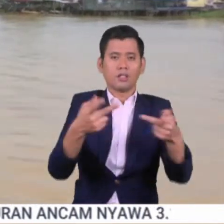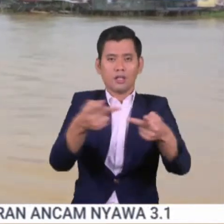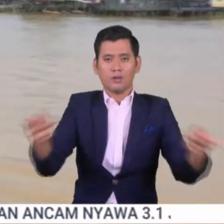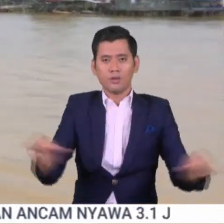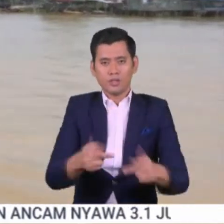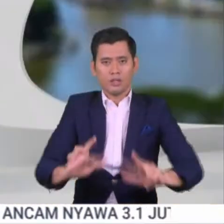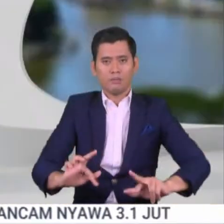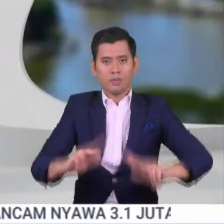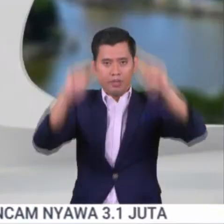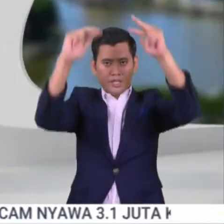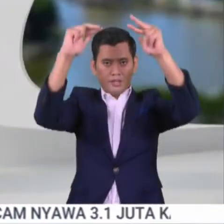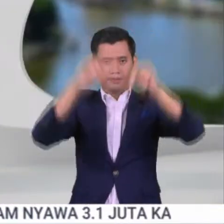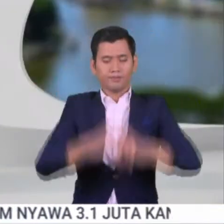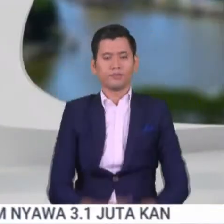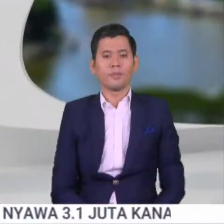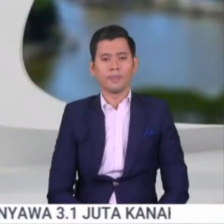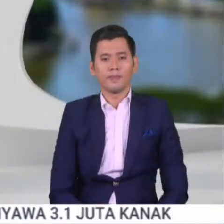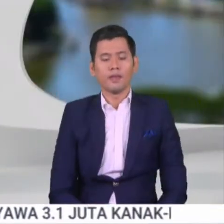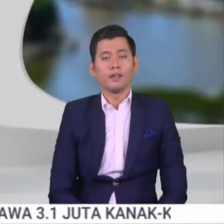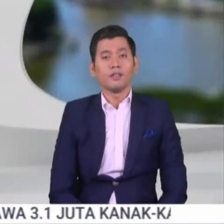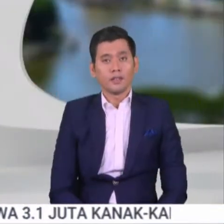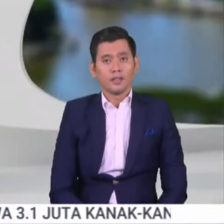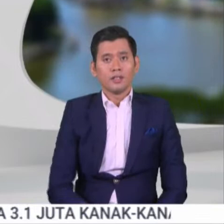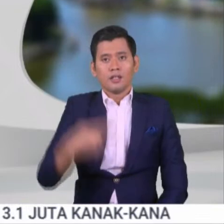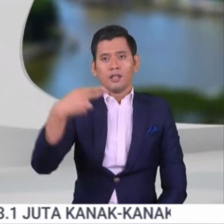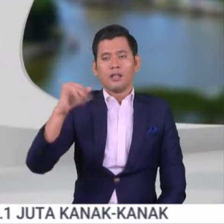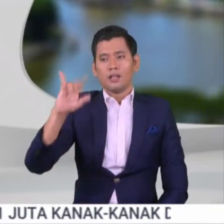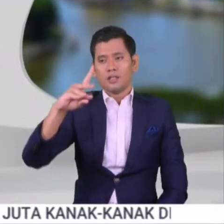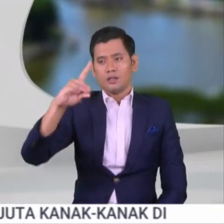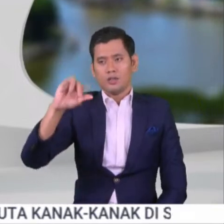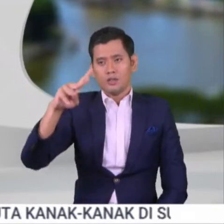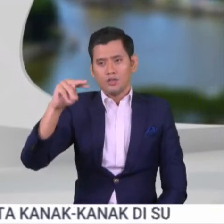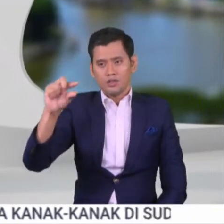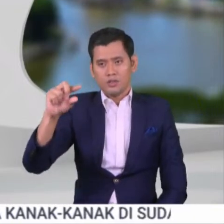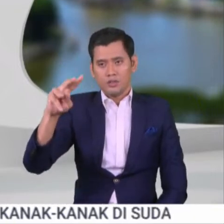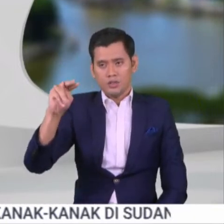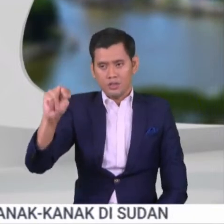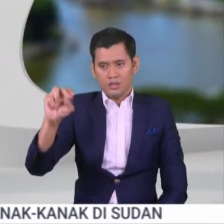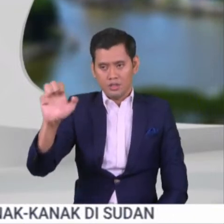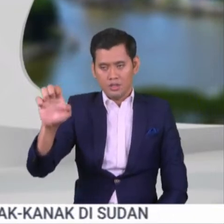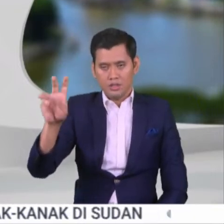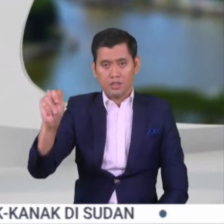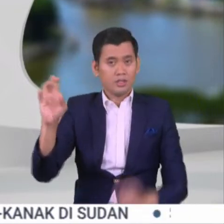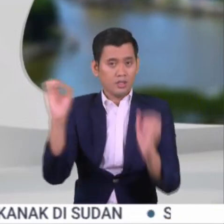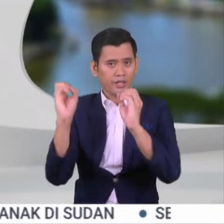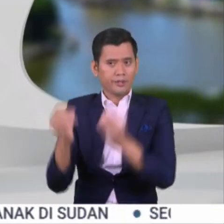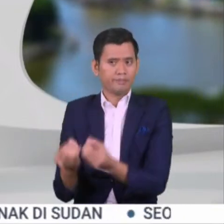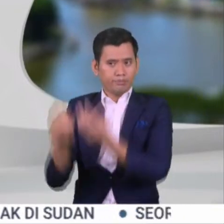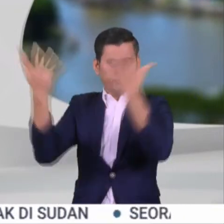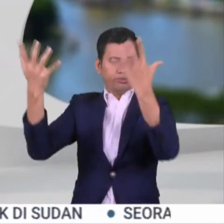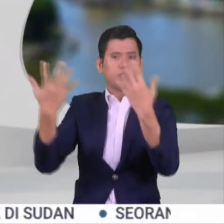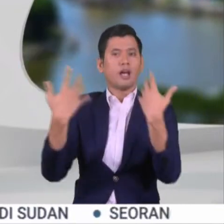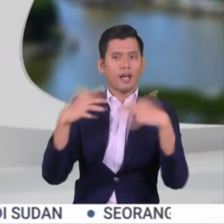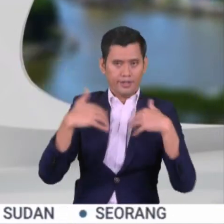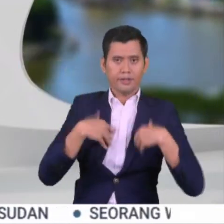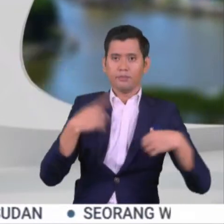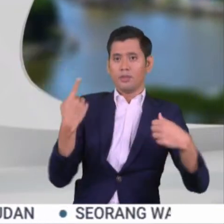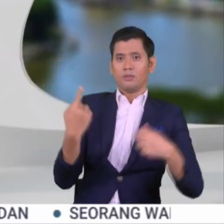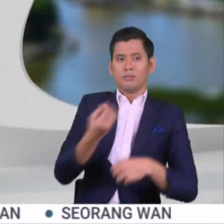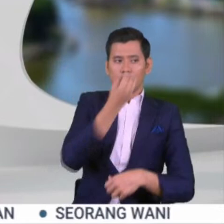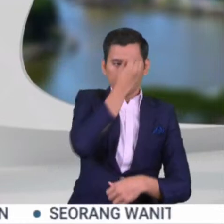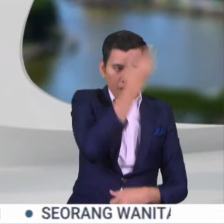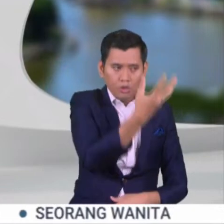pembinaan. Kuasa hidrogen yang dihasilkan Sarawak tidak akan menghasilkan letupan seperti yang didakwa oleh setengah